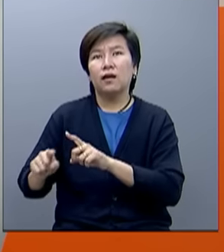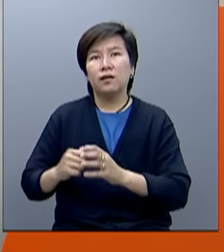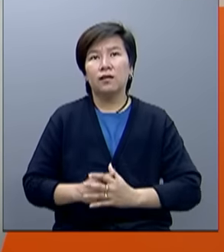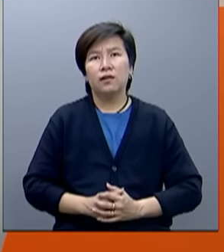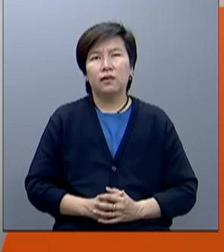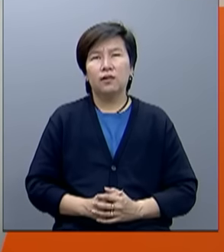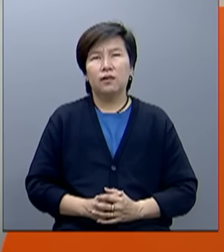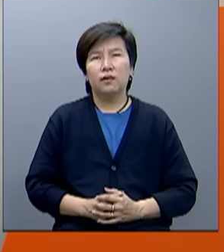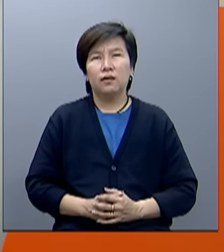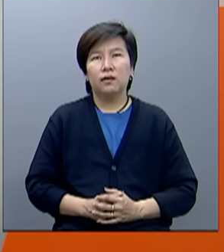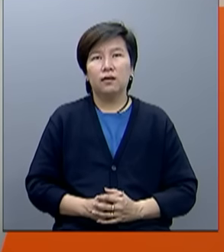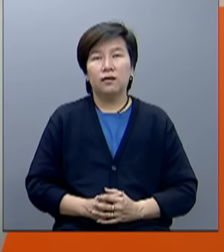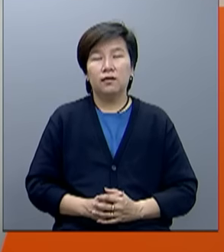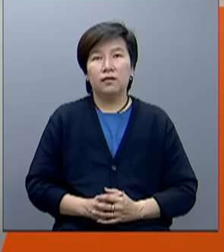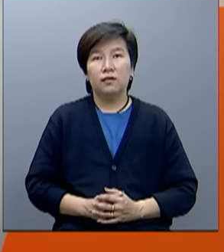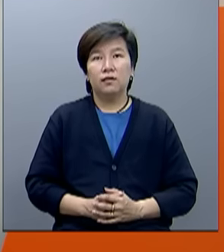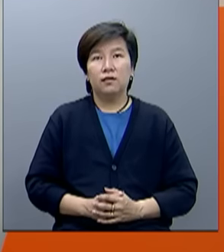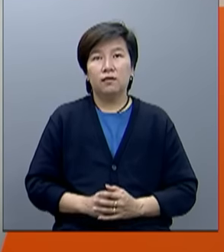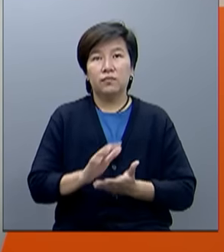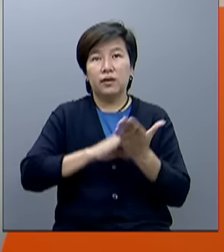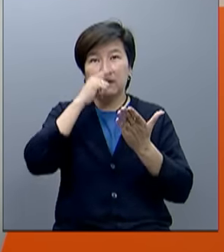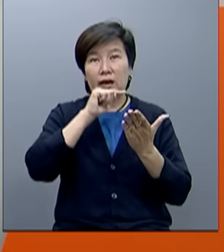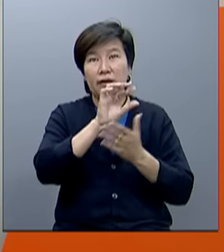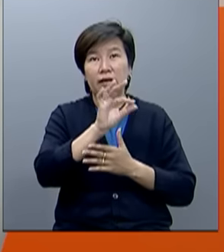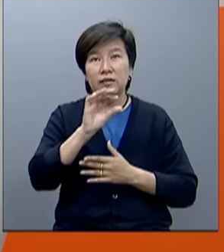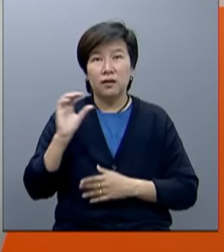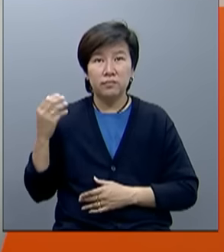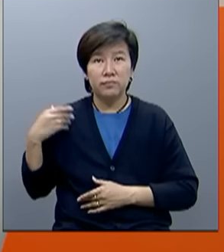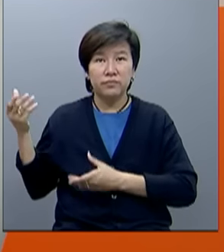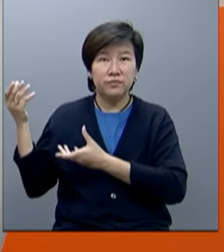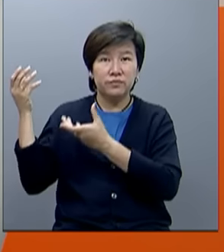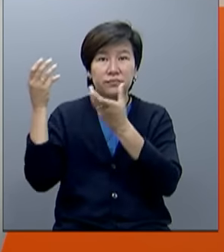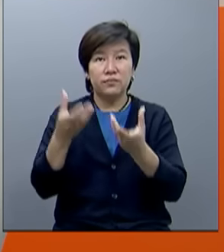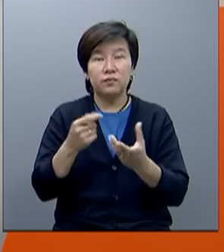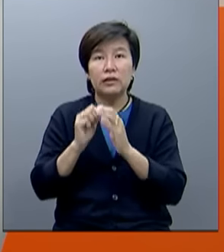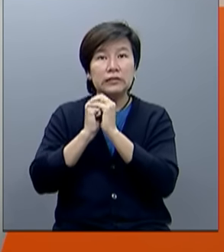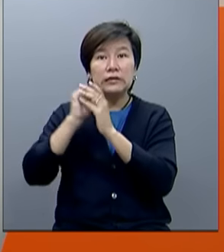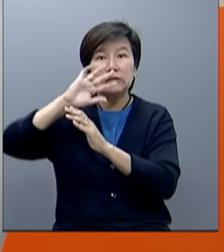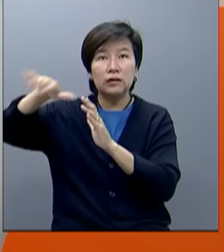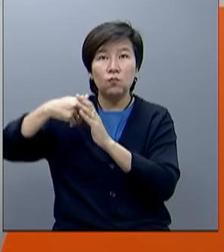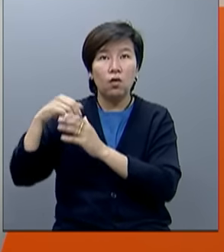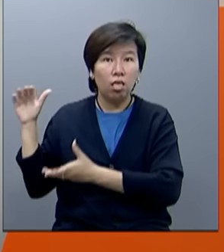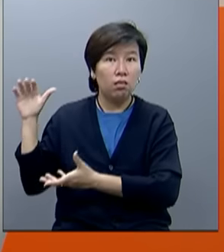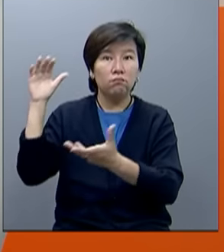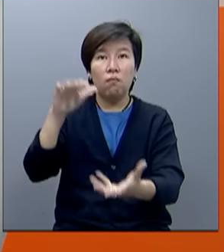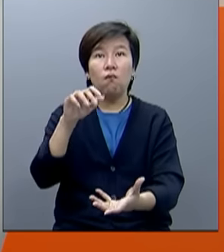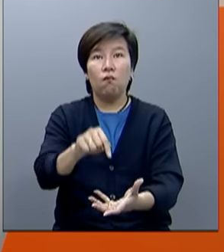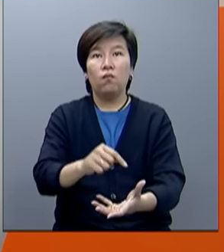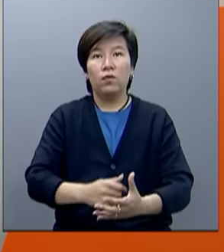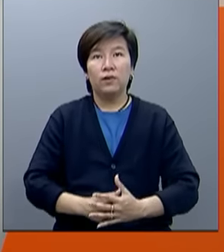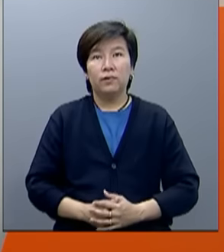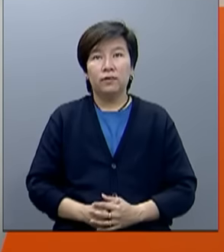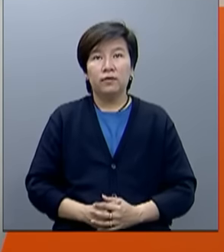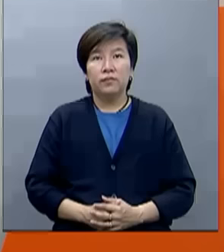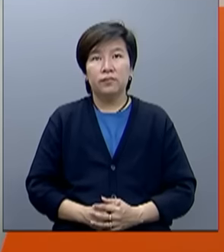กรณีที่เมาลงทุนในประเทศไทยเเอาแทบจะเอามาจากเมืองจีนแทบทั้งหมดเลยเพราะฉะนั้นเนี่ยสิ่งที่เราคาด